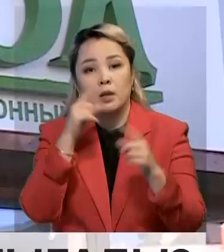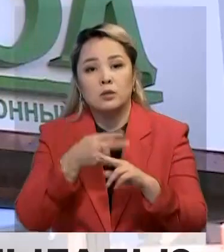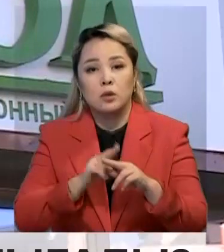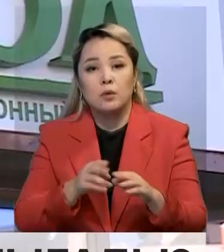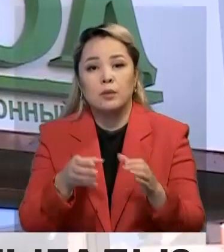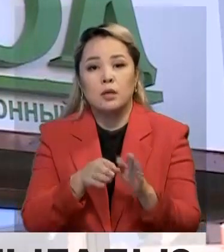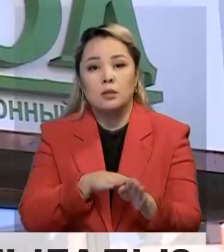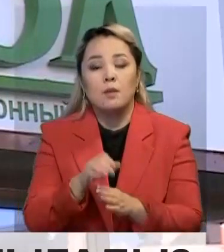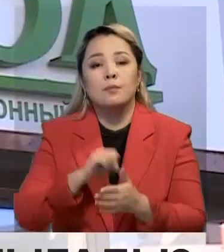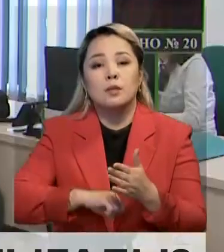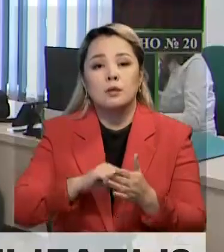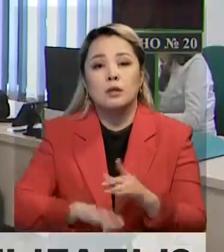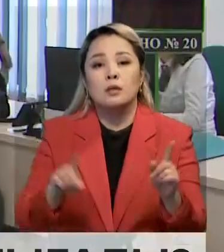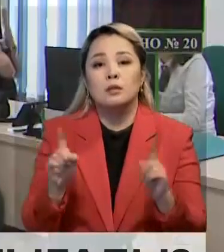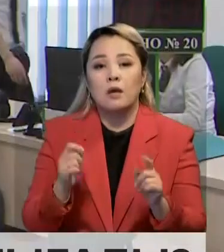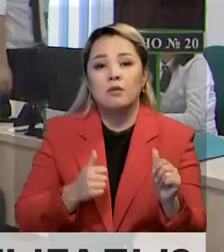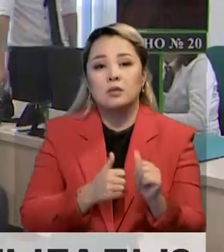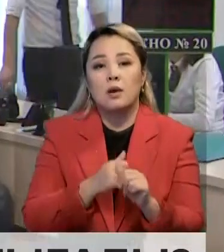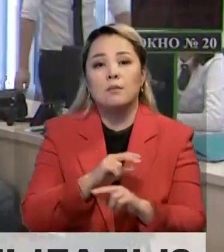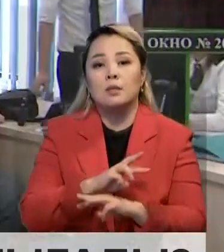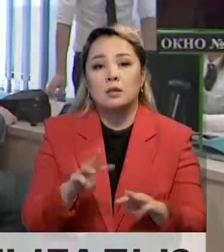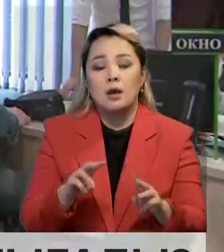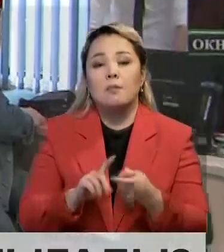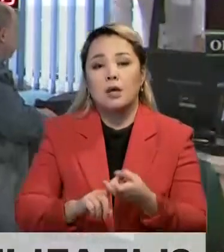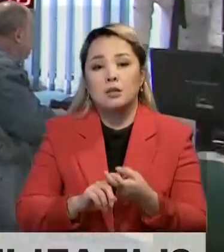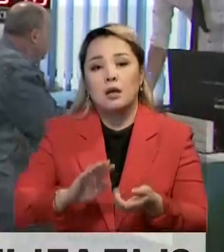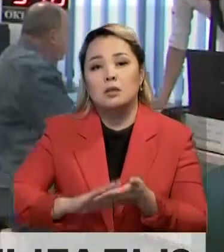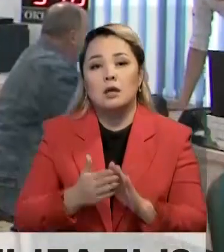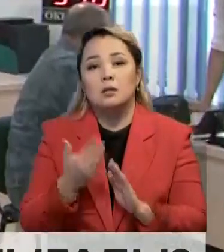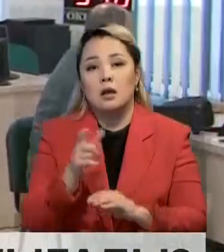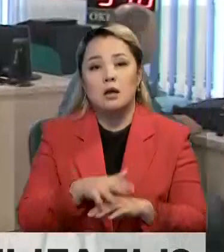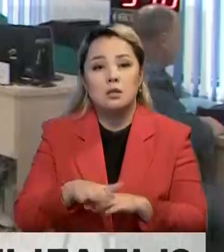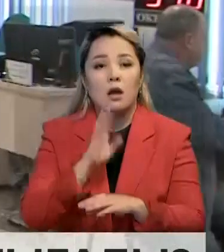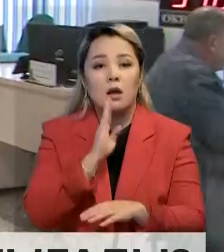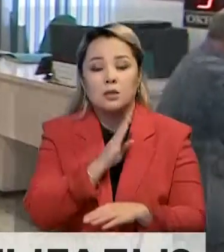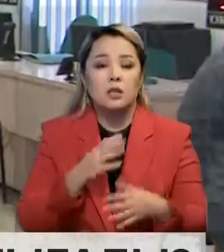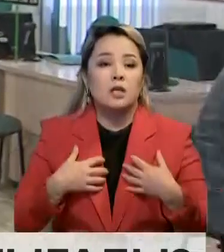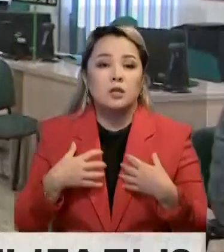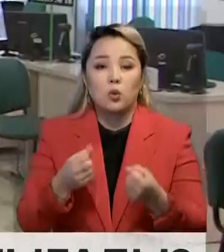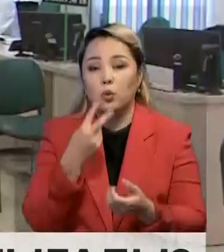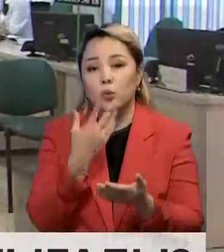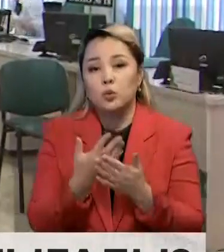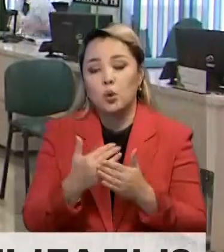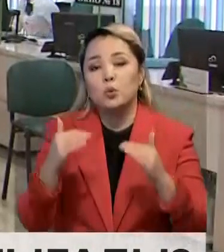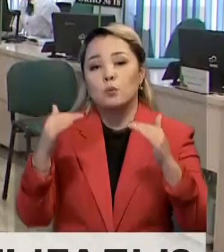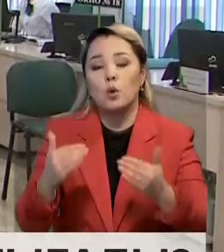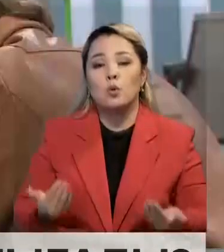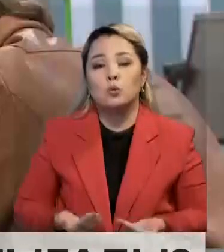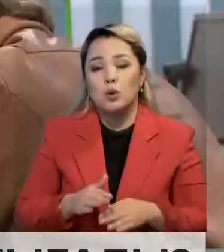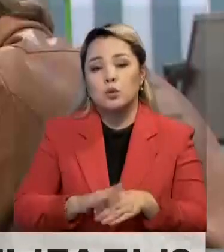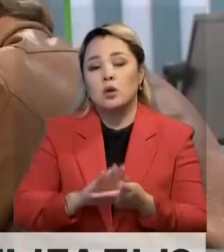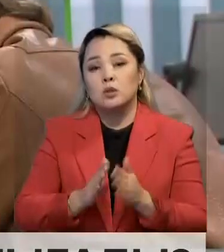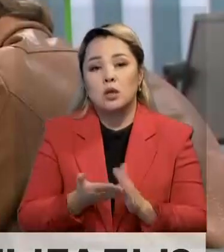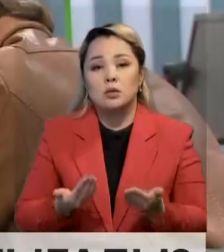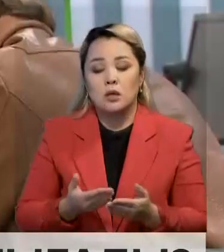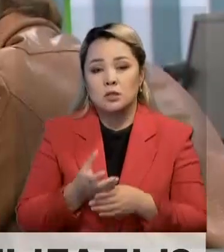қадамға барудағы себеп не? Вице-министр пандемия кезінде халықтың әсіресе әйелдердің денсаулық көрсеткіші төмендеп өмір сүру ұзақтығы